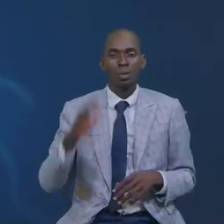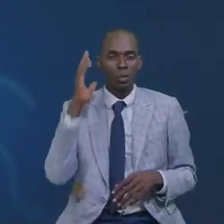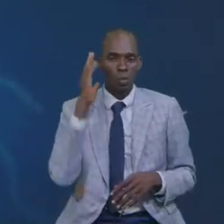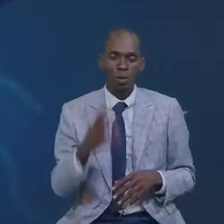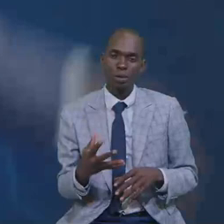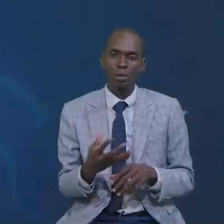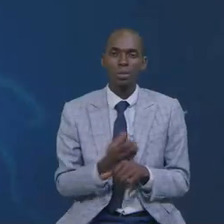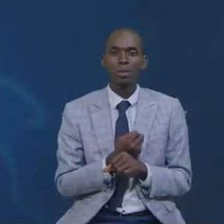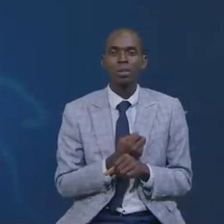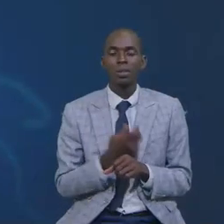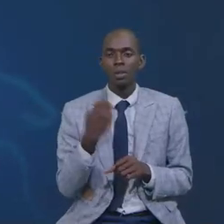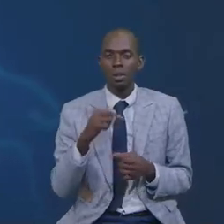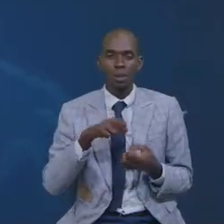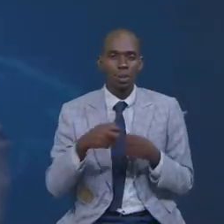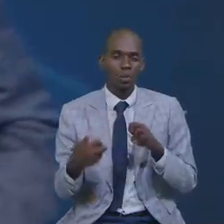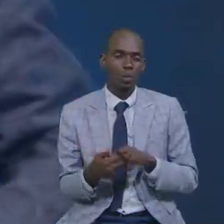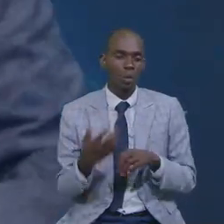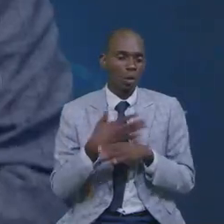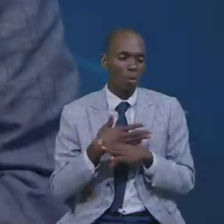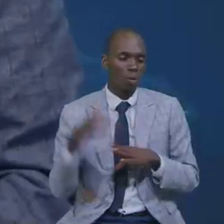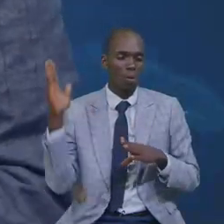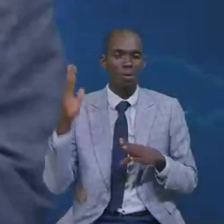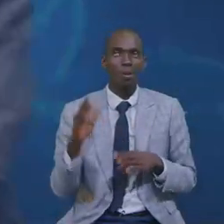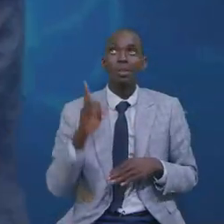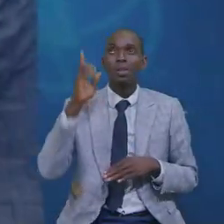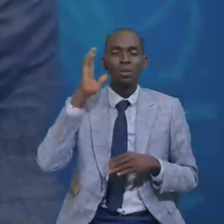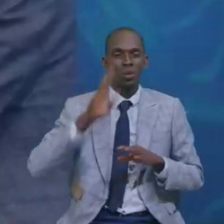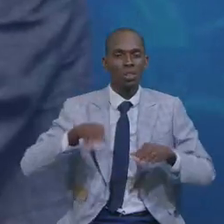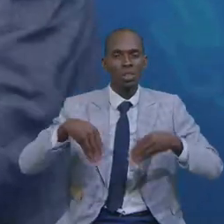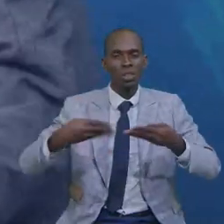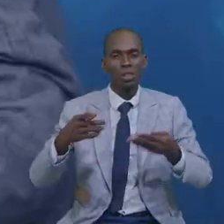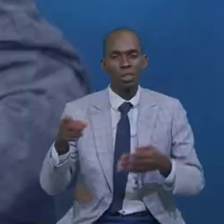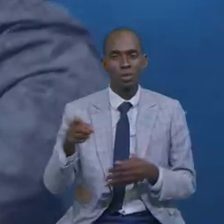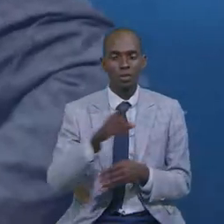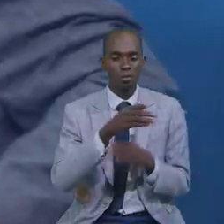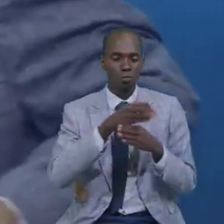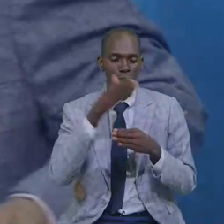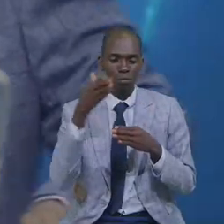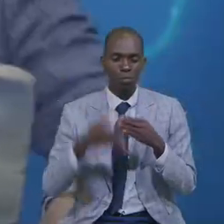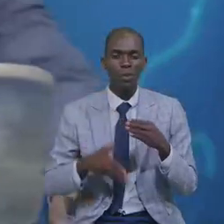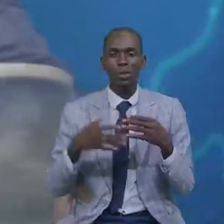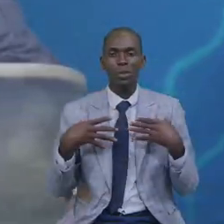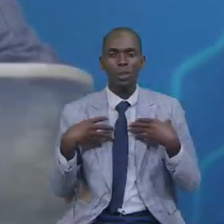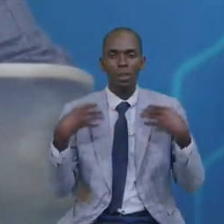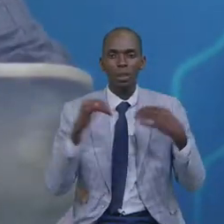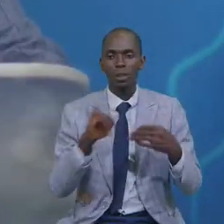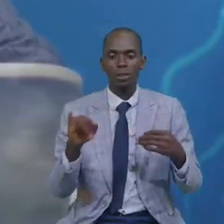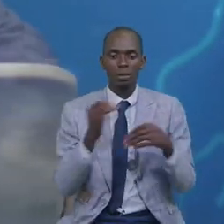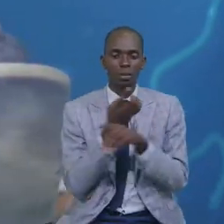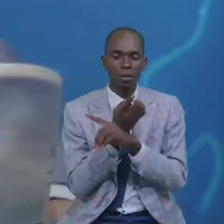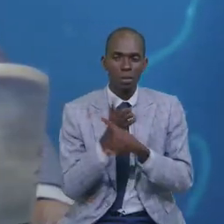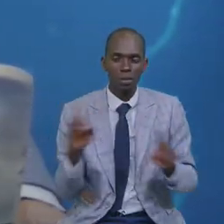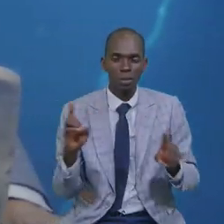et le Seigneur il va ôter le problème et te donnera la guérison complète